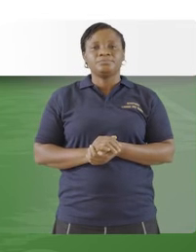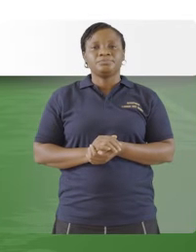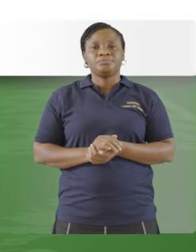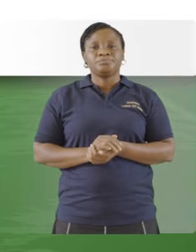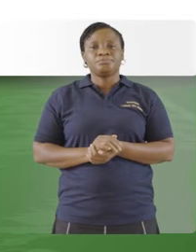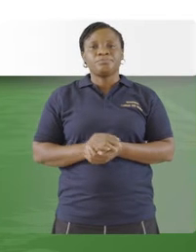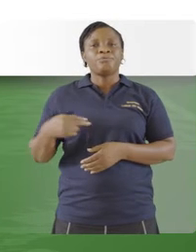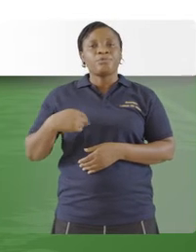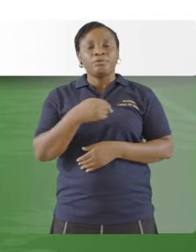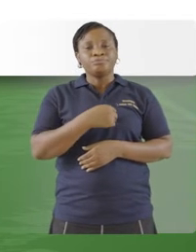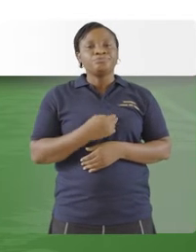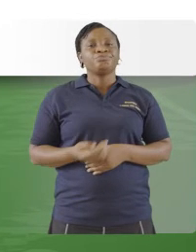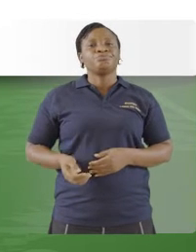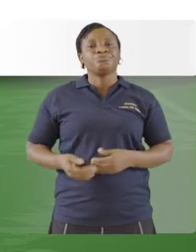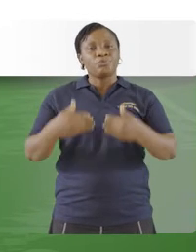Alors,